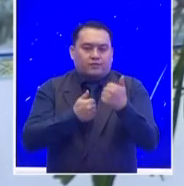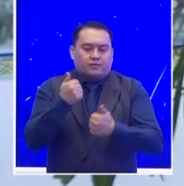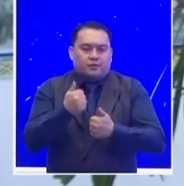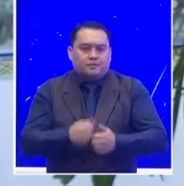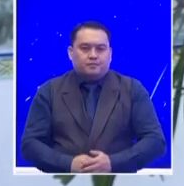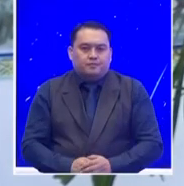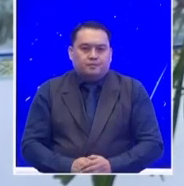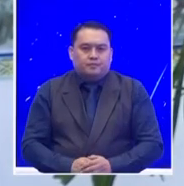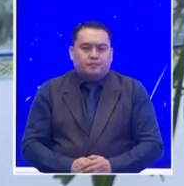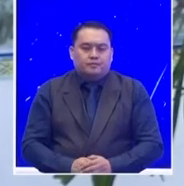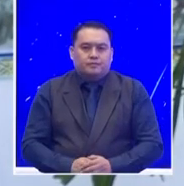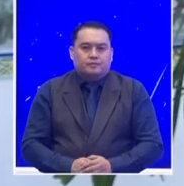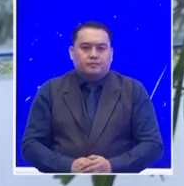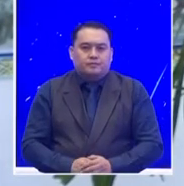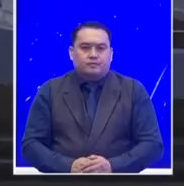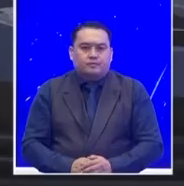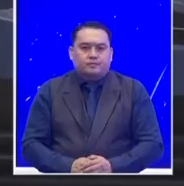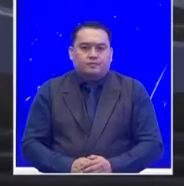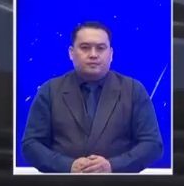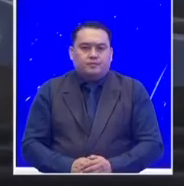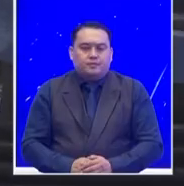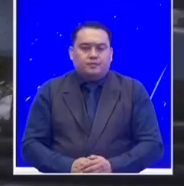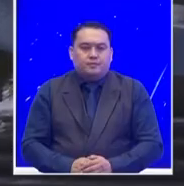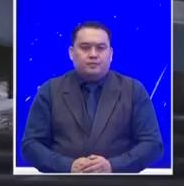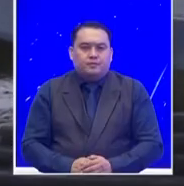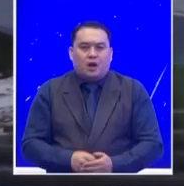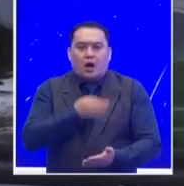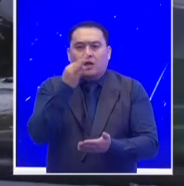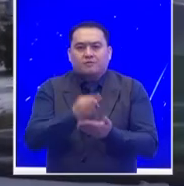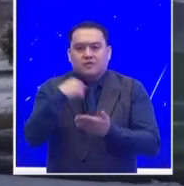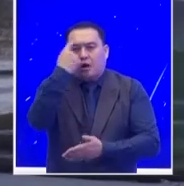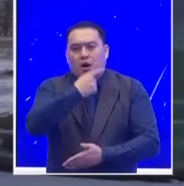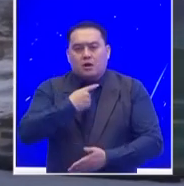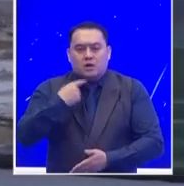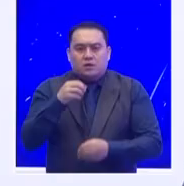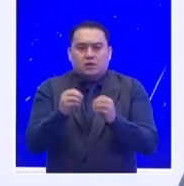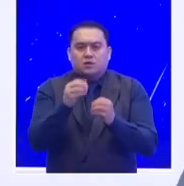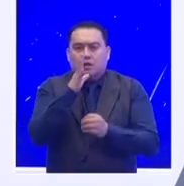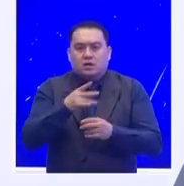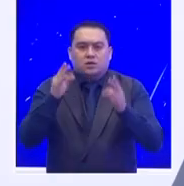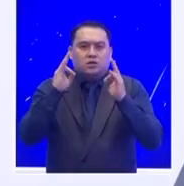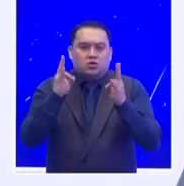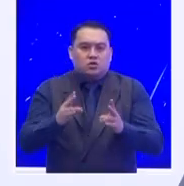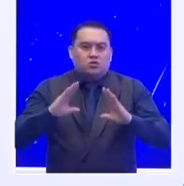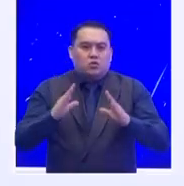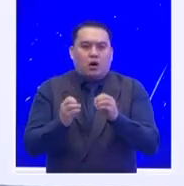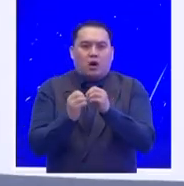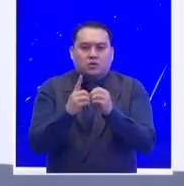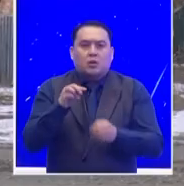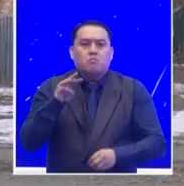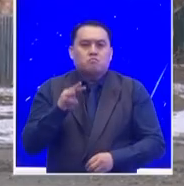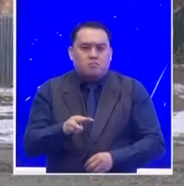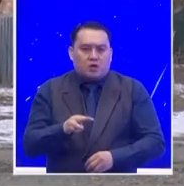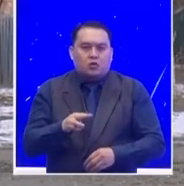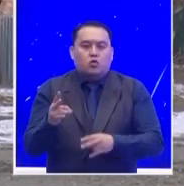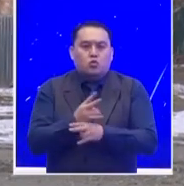масштабе. Особенно радуют наши спортсмены. По словам ответственных лиц, десятилетие трагедии проведут 11 марта. Погибших